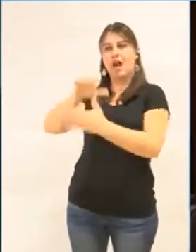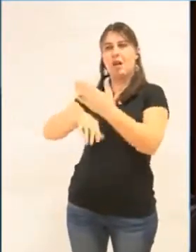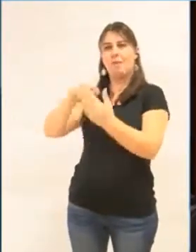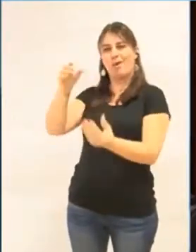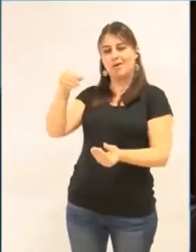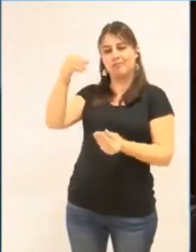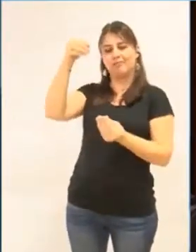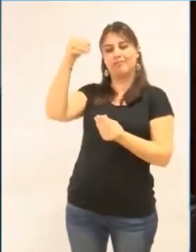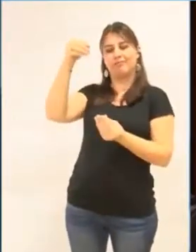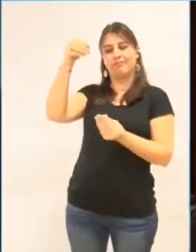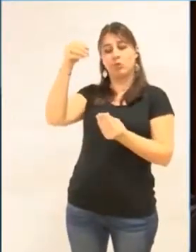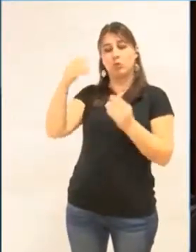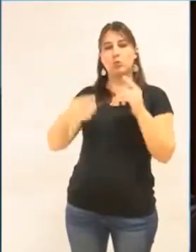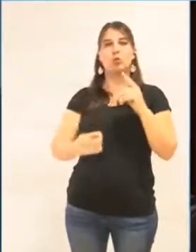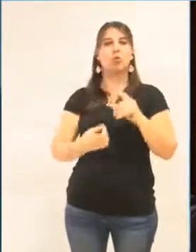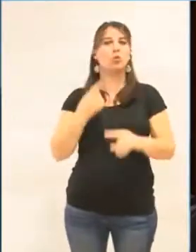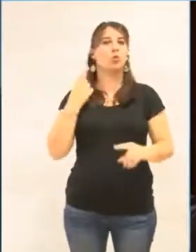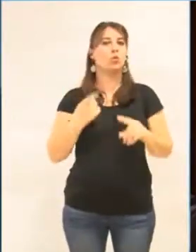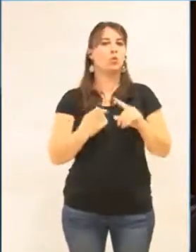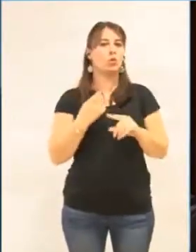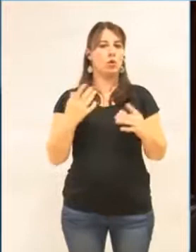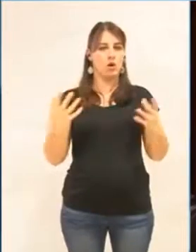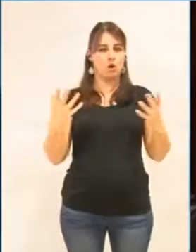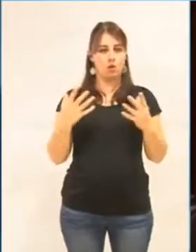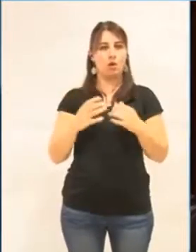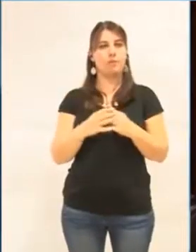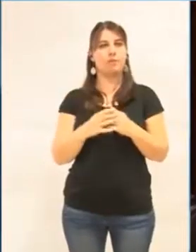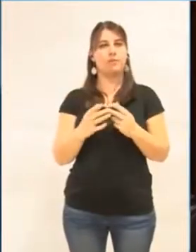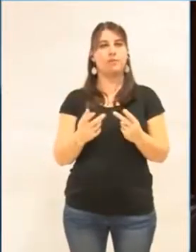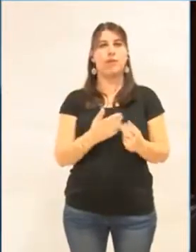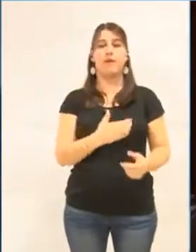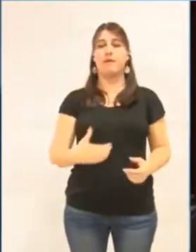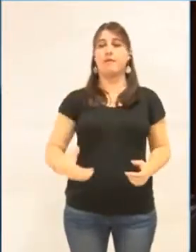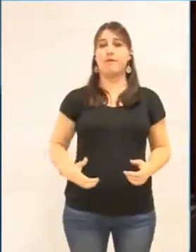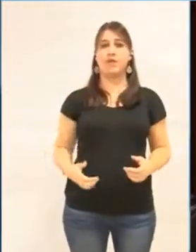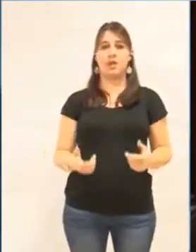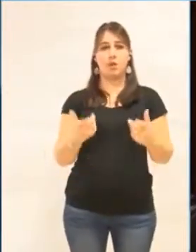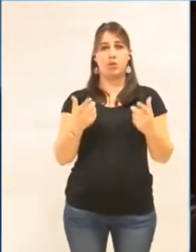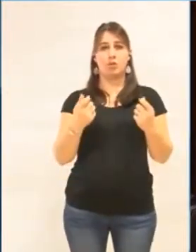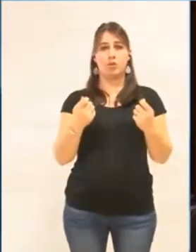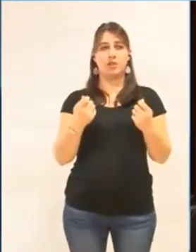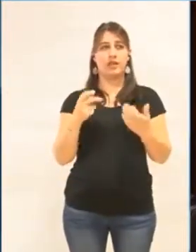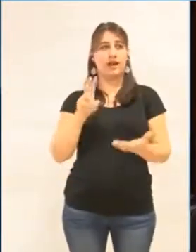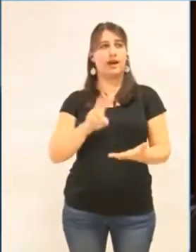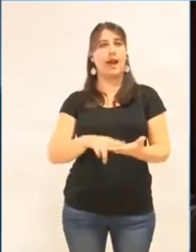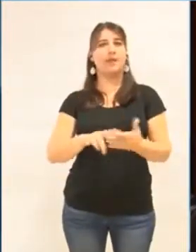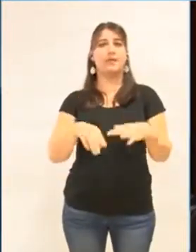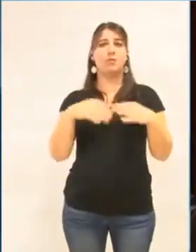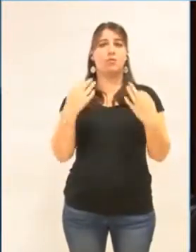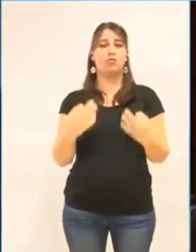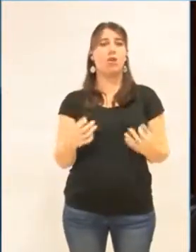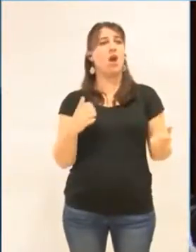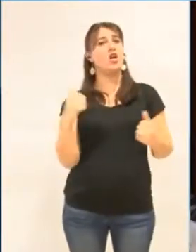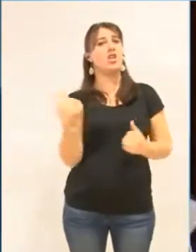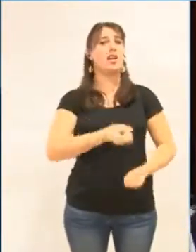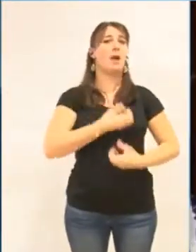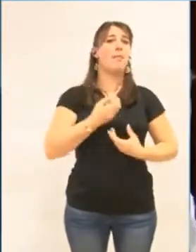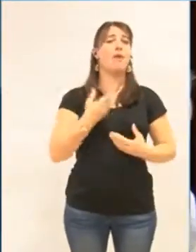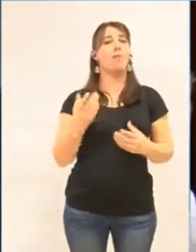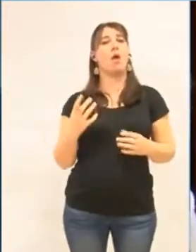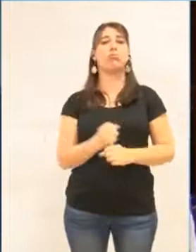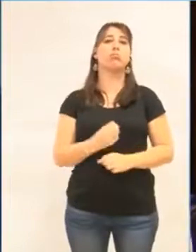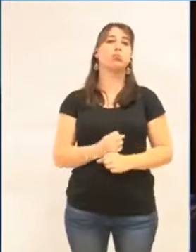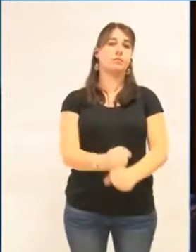s'agit de la réalité budgétaire de la ville. Vous l'avez passé tous, mais assez rapidement. Plusieurs